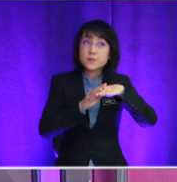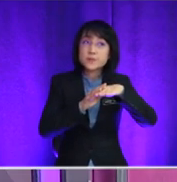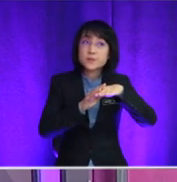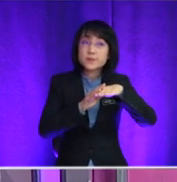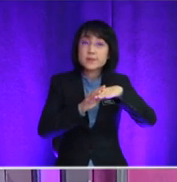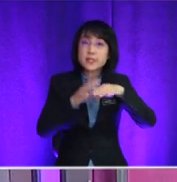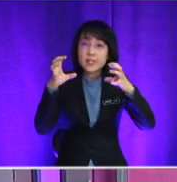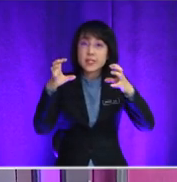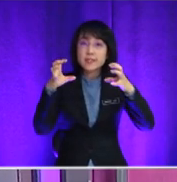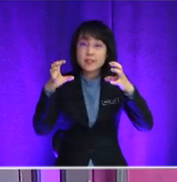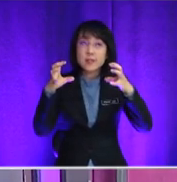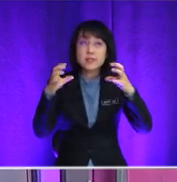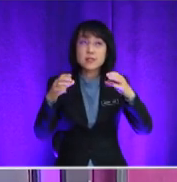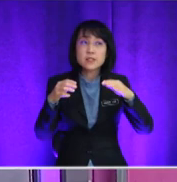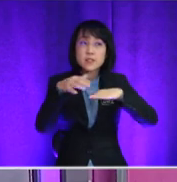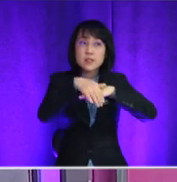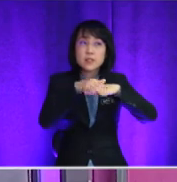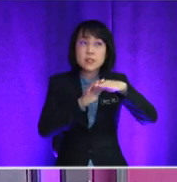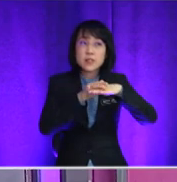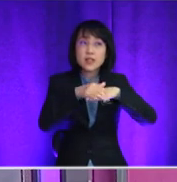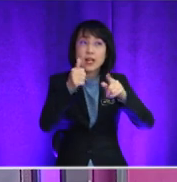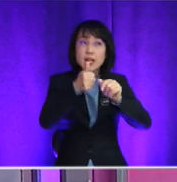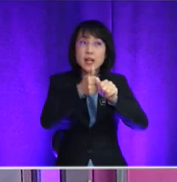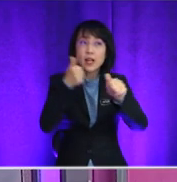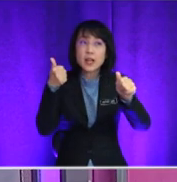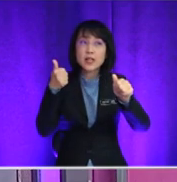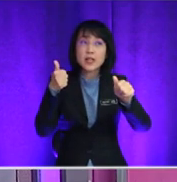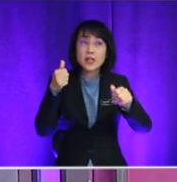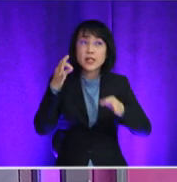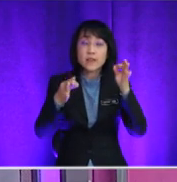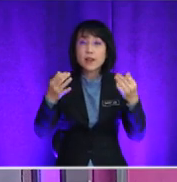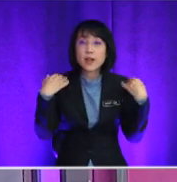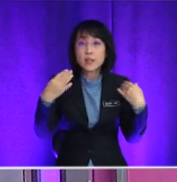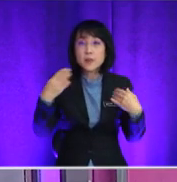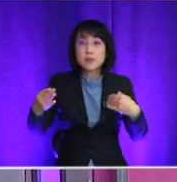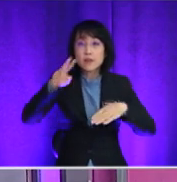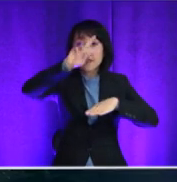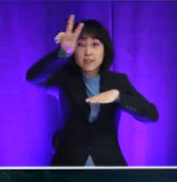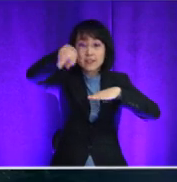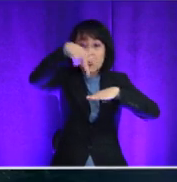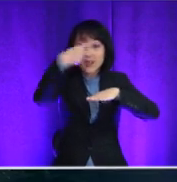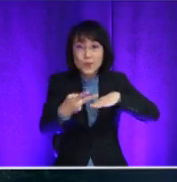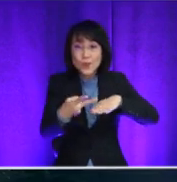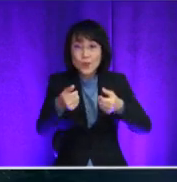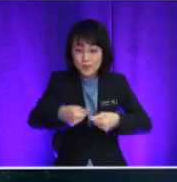keras supaya kita Naila berlaku kalau ada benda jatuh dekat kaki